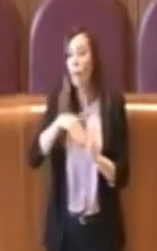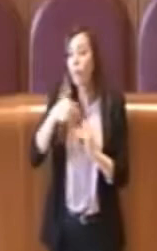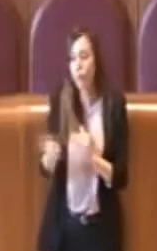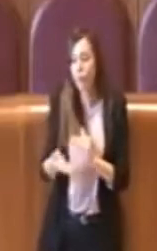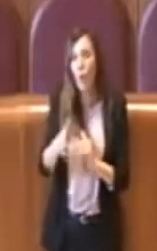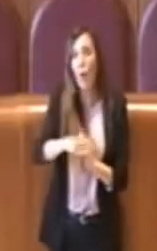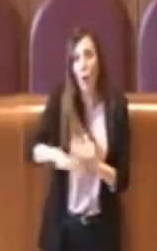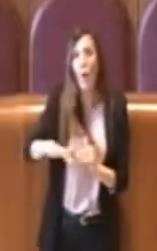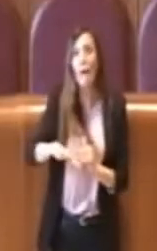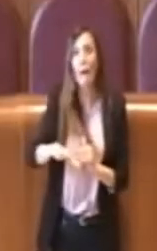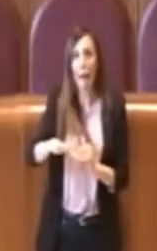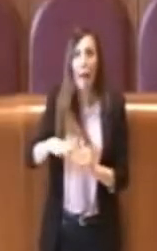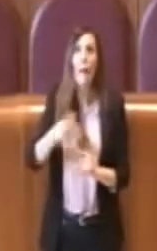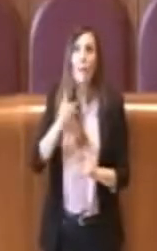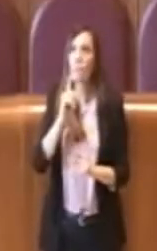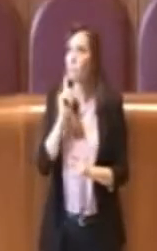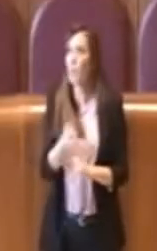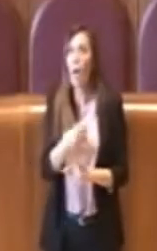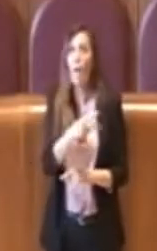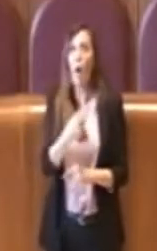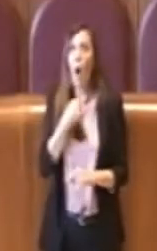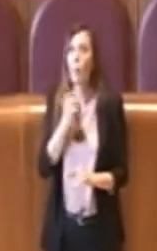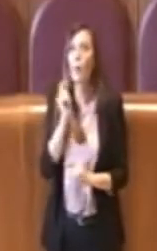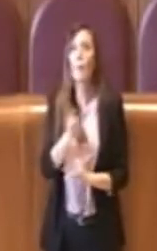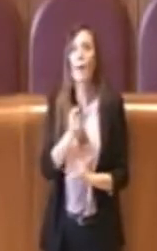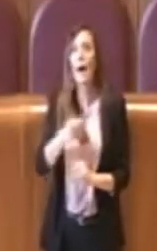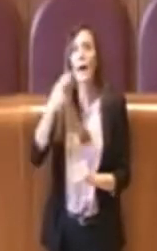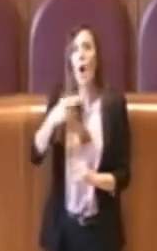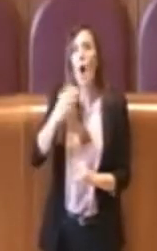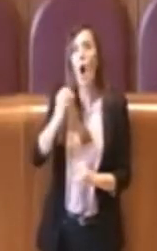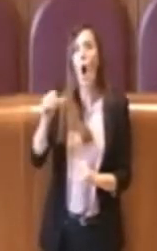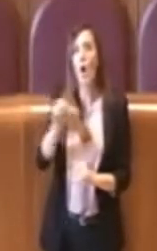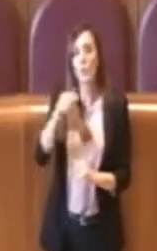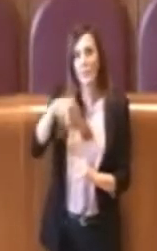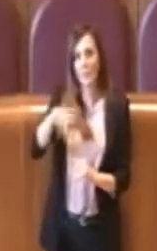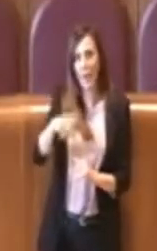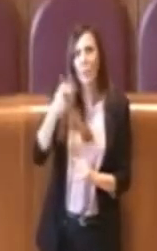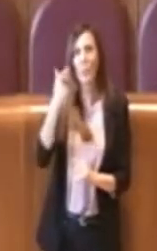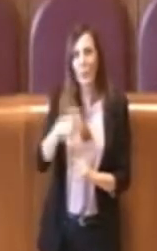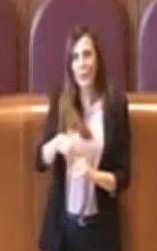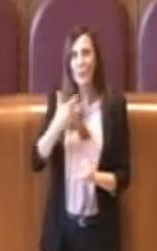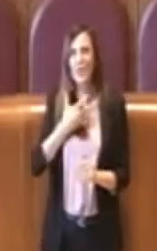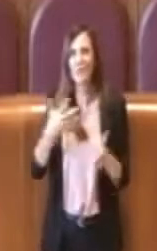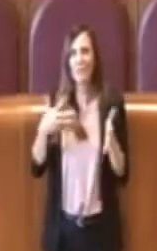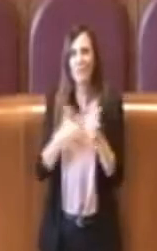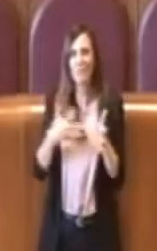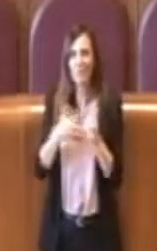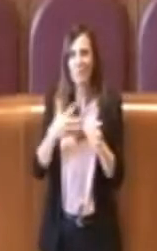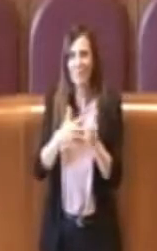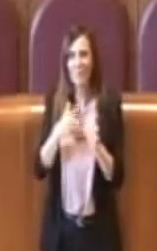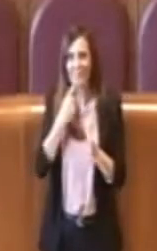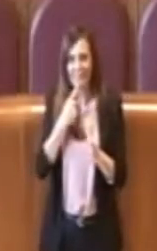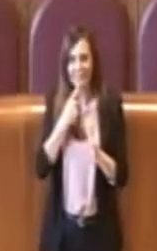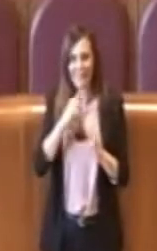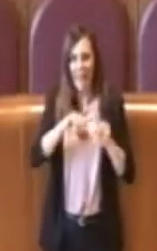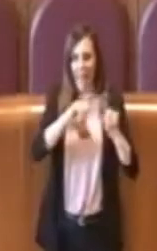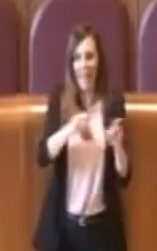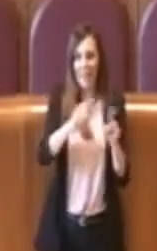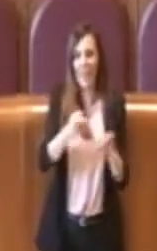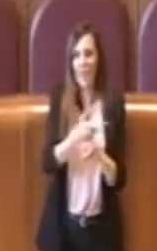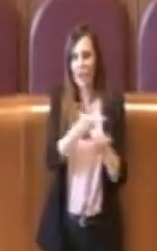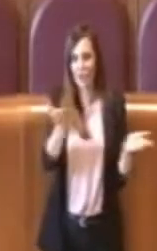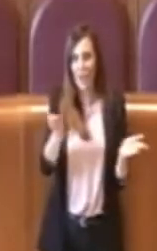non viene richiesta proprio perché c'è un disagio da parte degli esercenti, dei